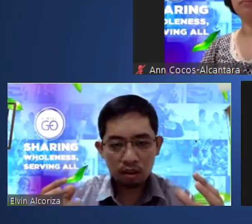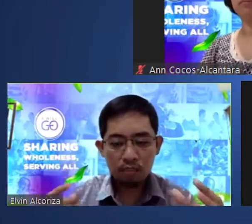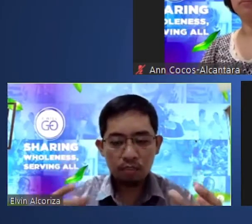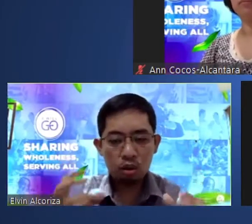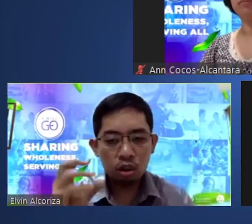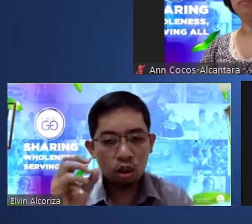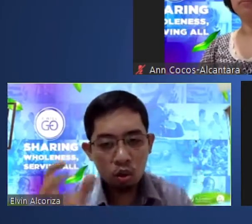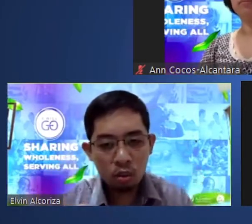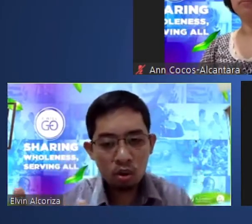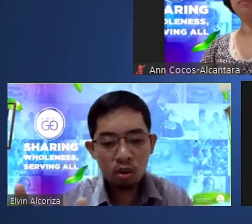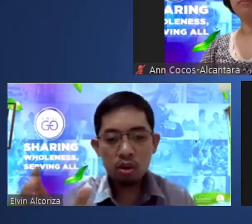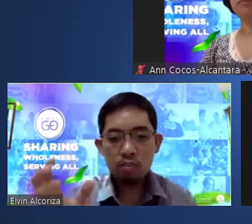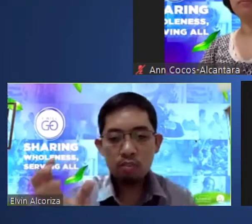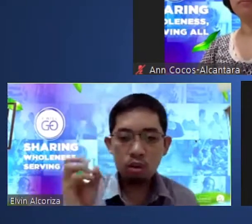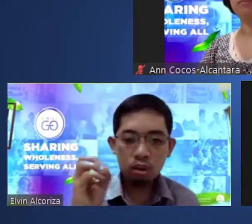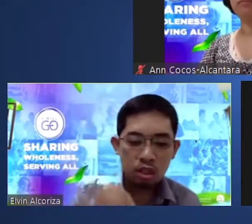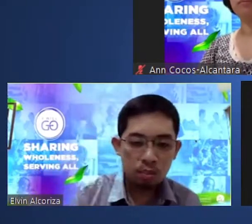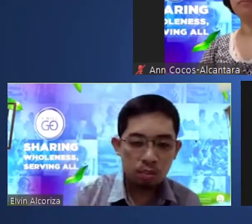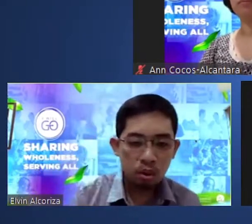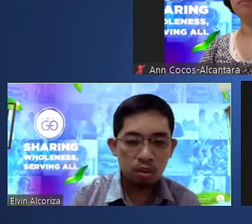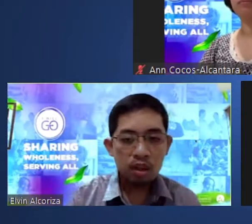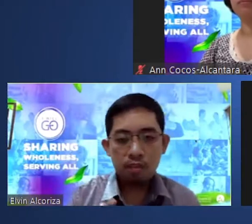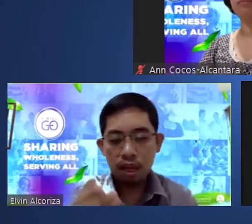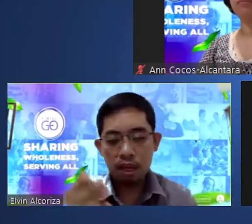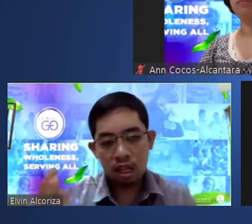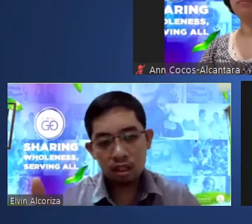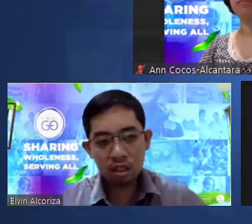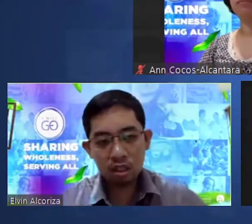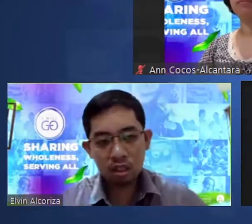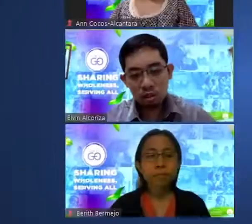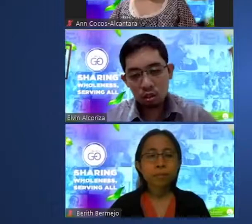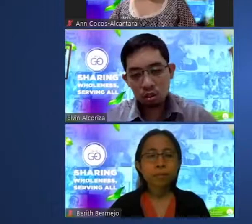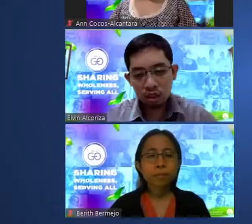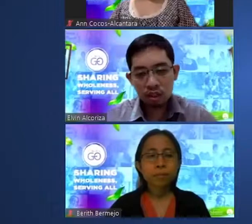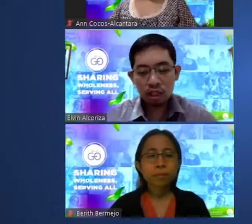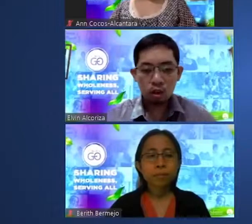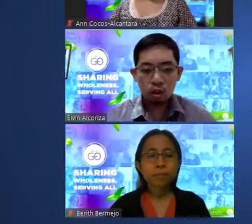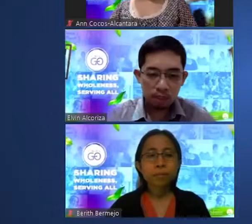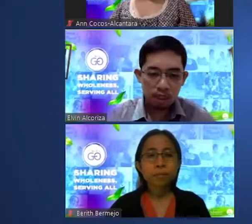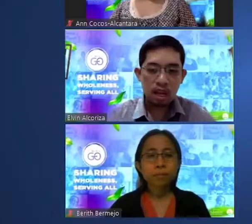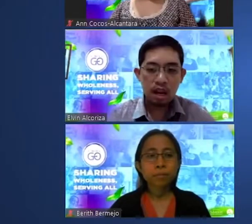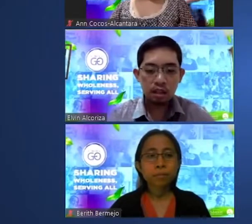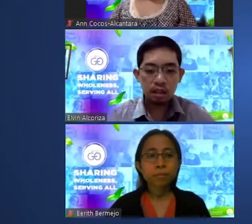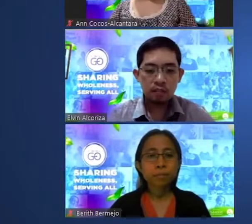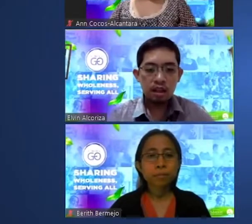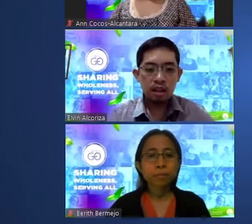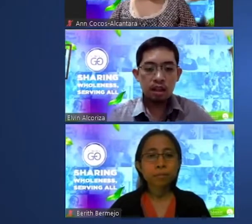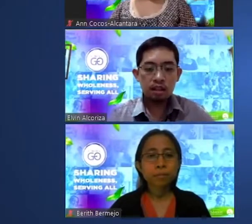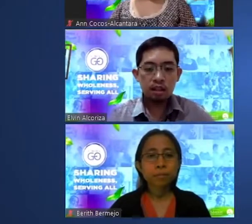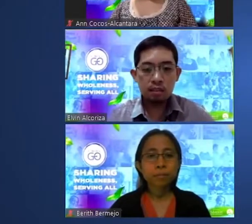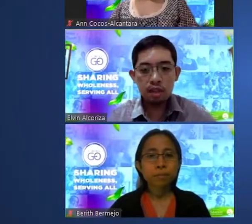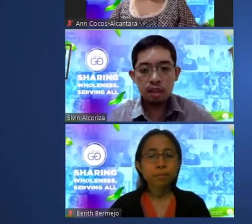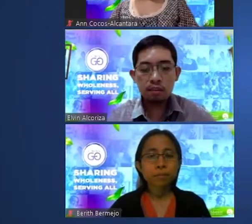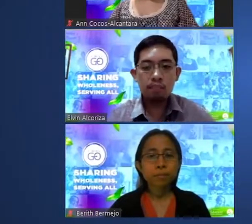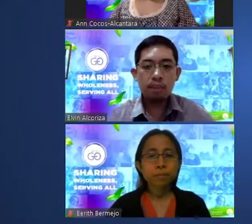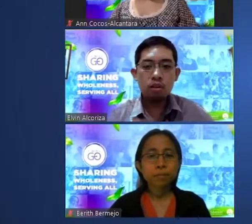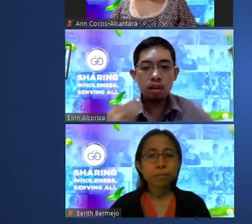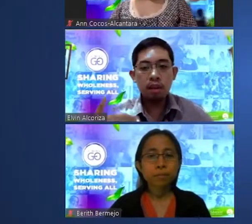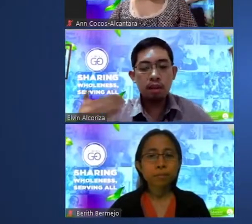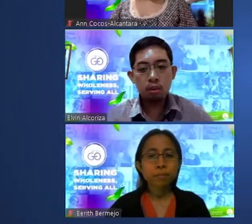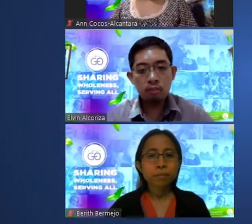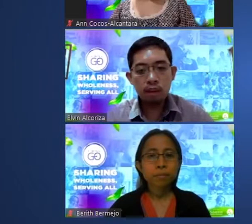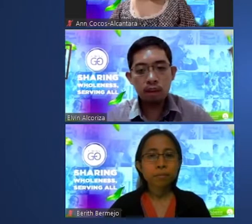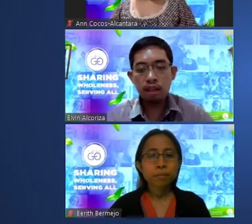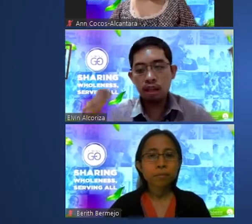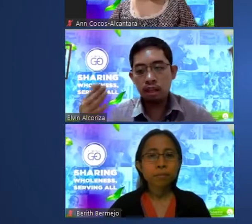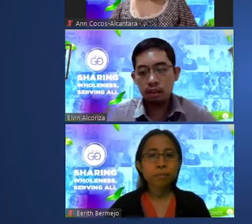lang may konting ubo may konting sipon may isang 30 years old na tatay na lumapit sa akin at ang sabi niya meron siyang